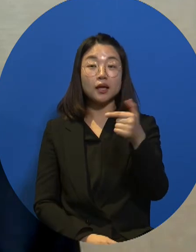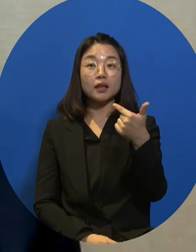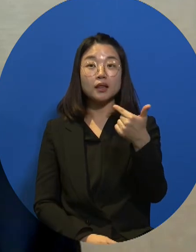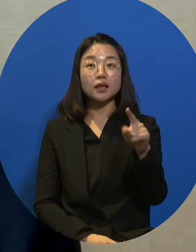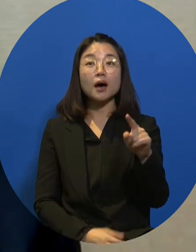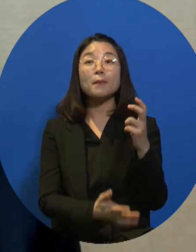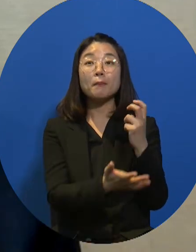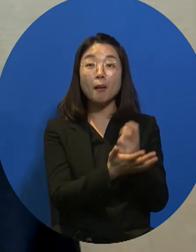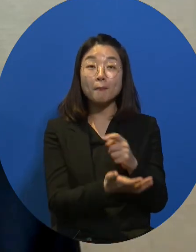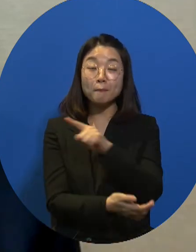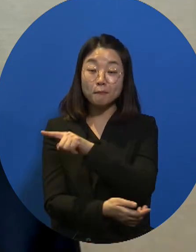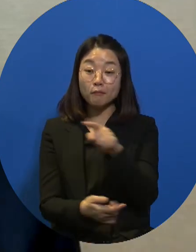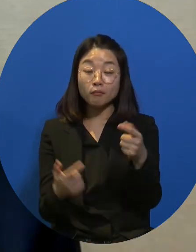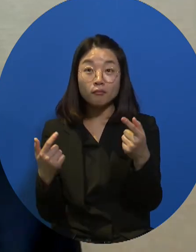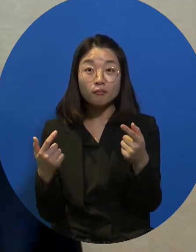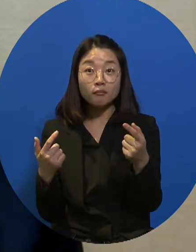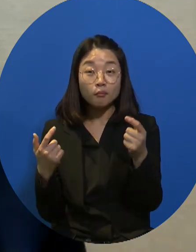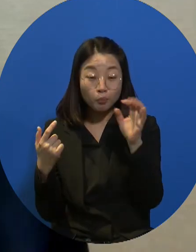고려해서도